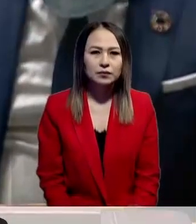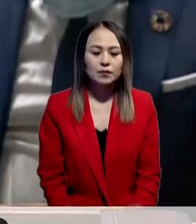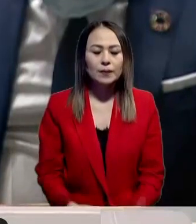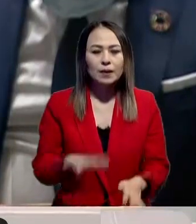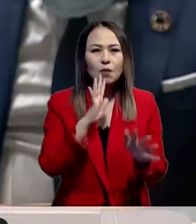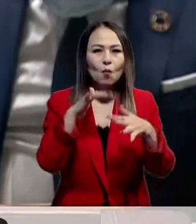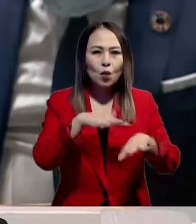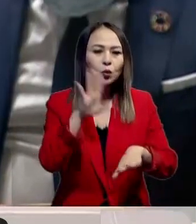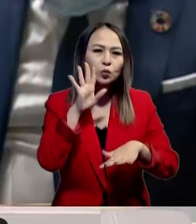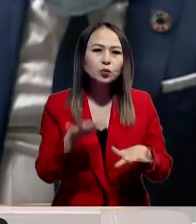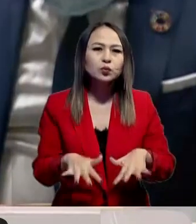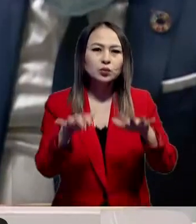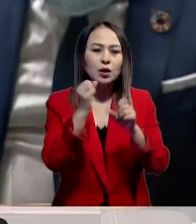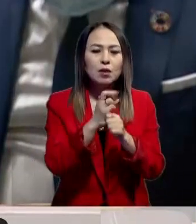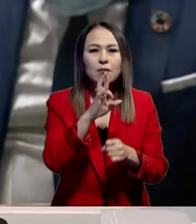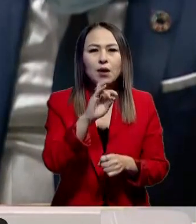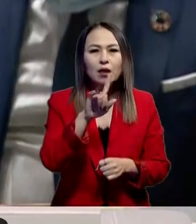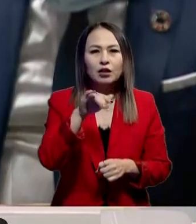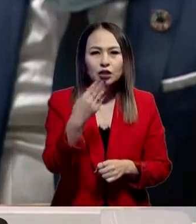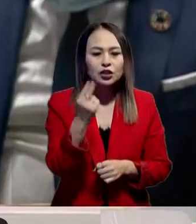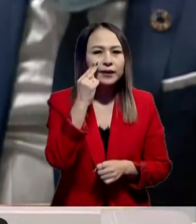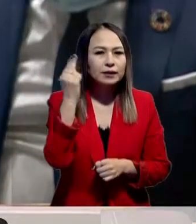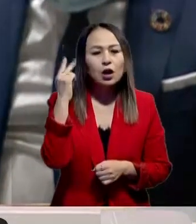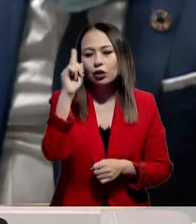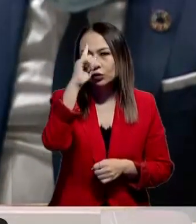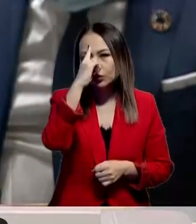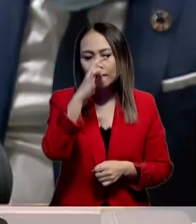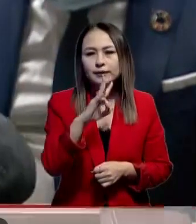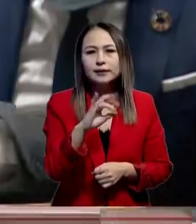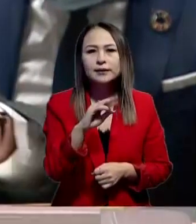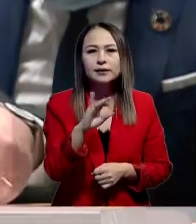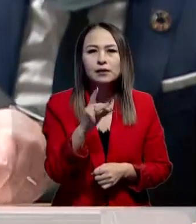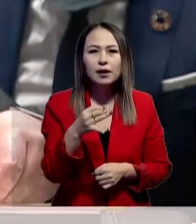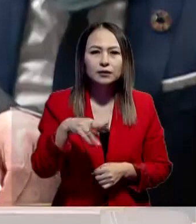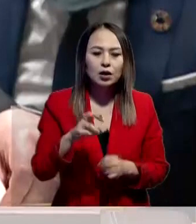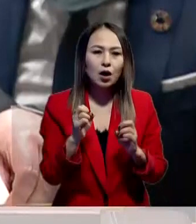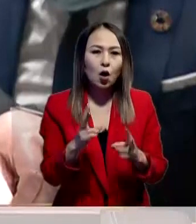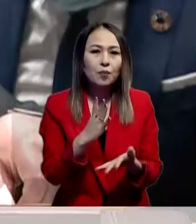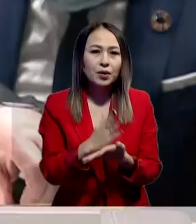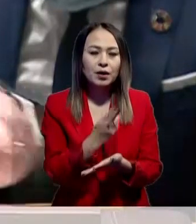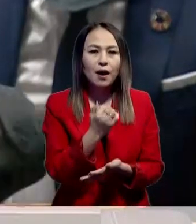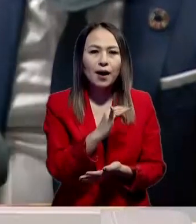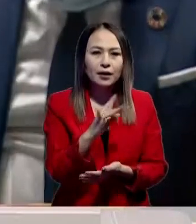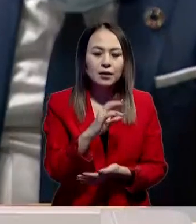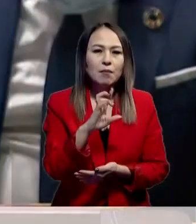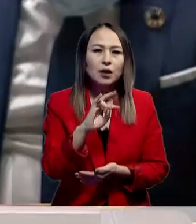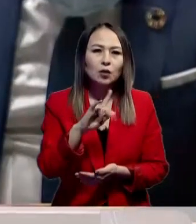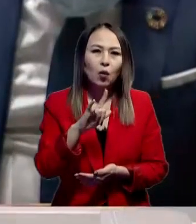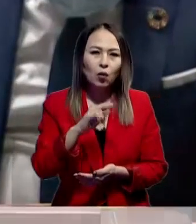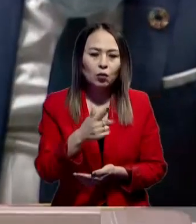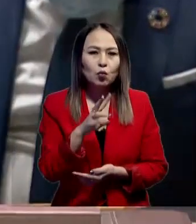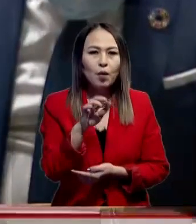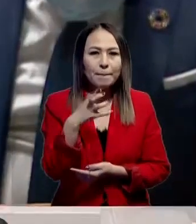Мұхит суларының көтерілуінен Бангладеш, Қытай, Үндістан, Нидерланд сияқты елдерге үлкен қауіп бар. Каир, Бангкок, Джакарта,